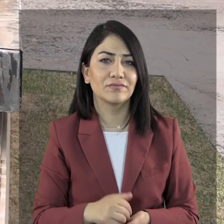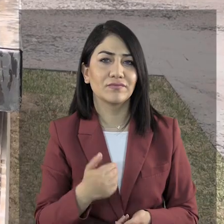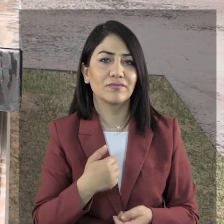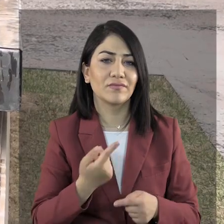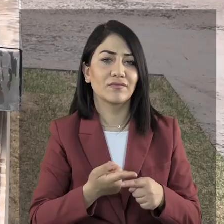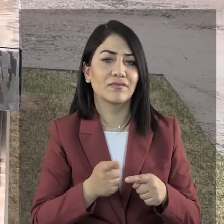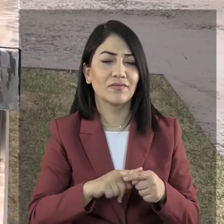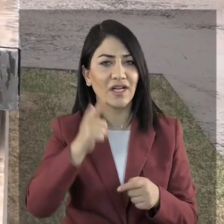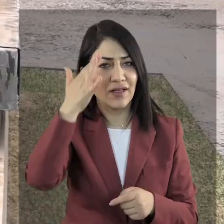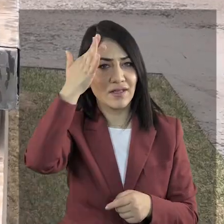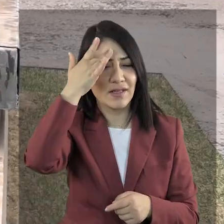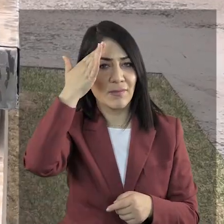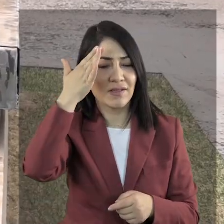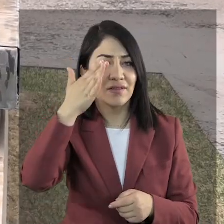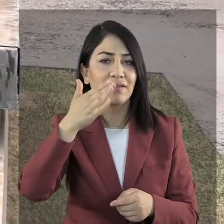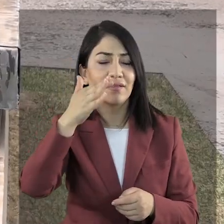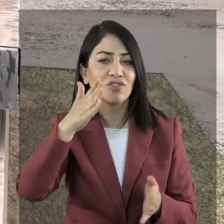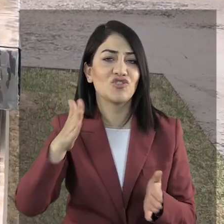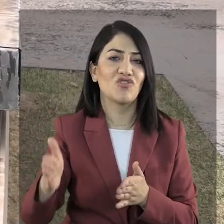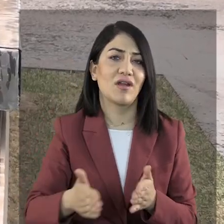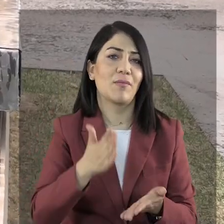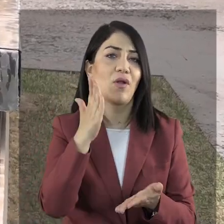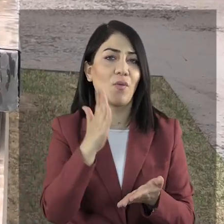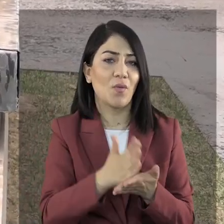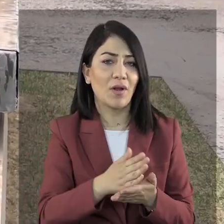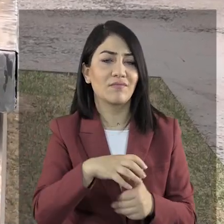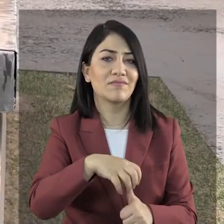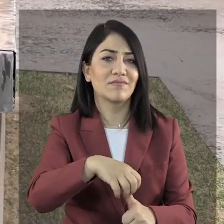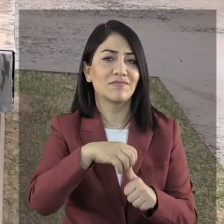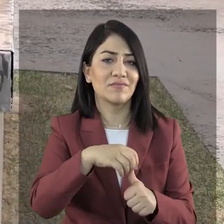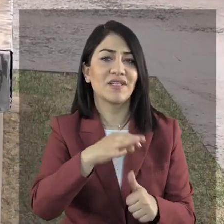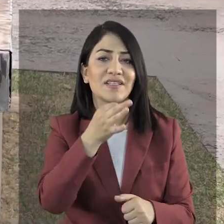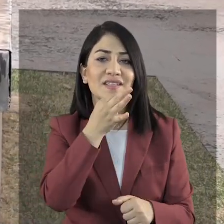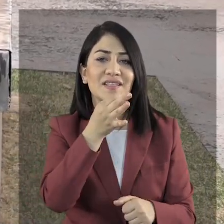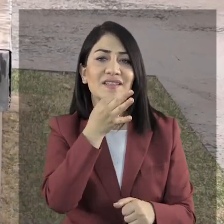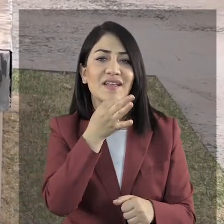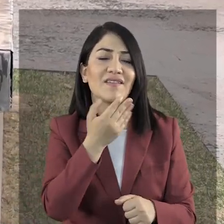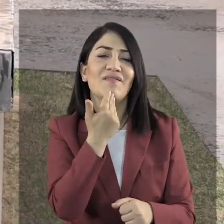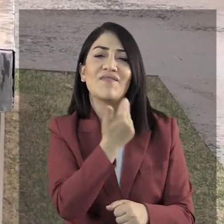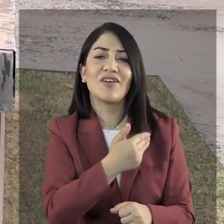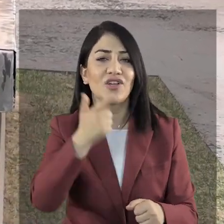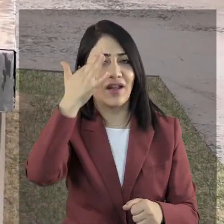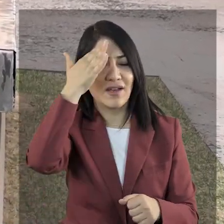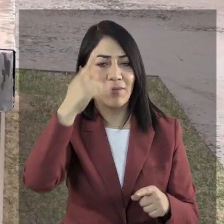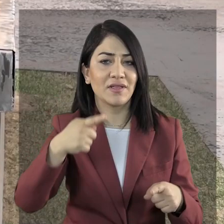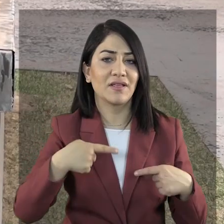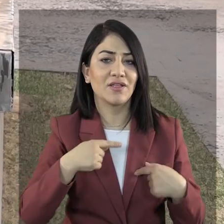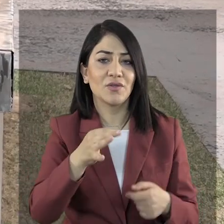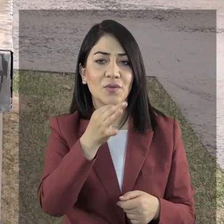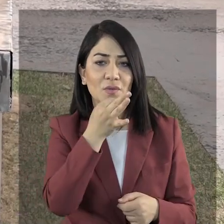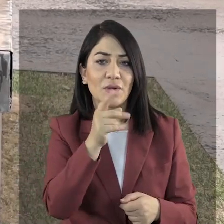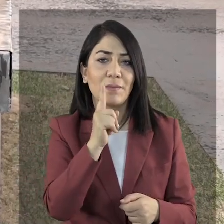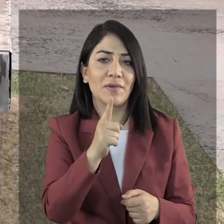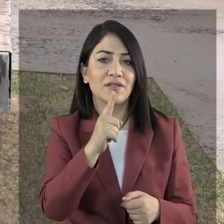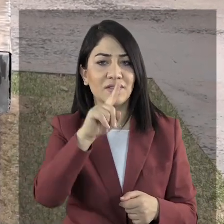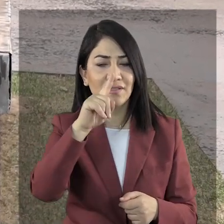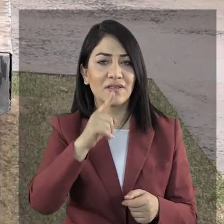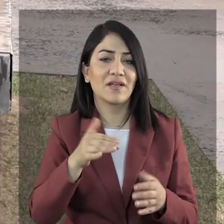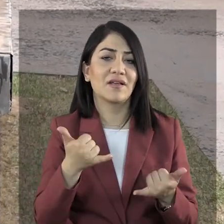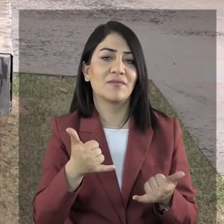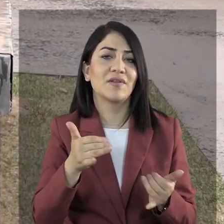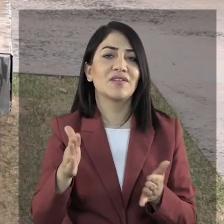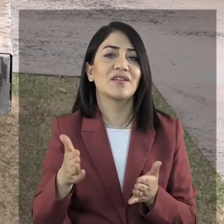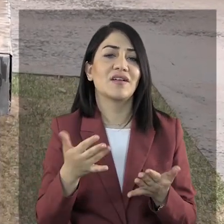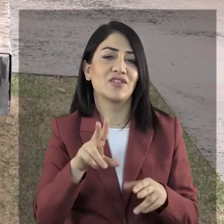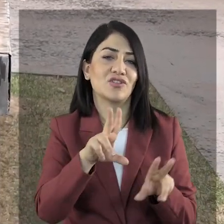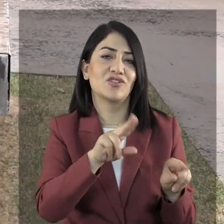Եթե նայենք որպես գլոբալ նպատակ, այդ նպատակի ճանապարհին եմ, այսինքն դեռ չեմ հասել վերջնական նպատակին, բայց գտնվում եմ այնտեղ, որտեղ որ